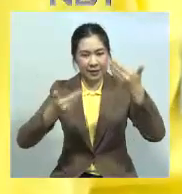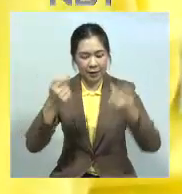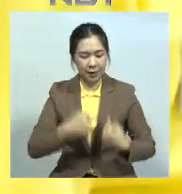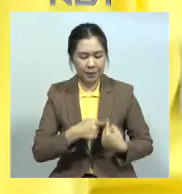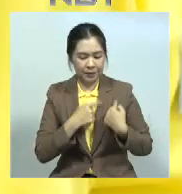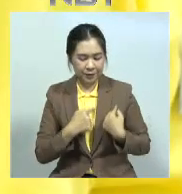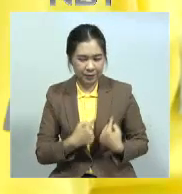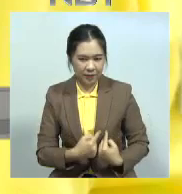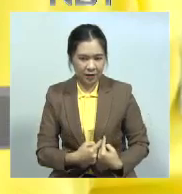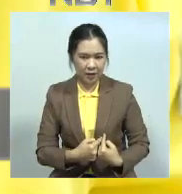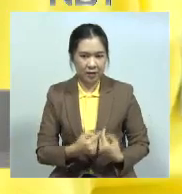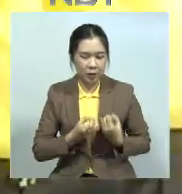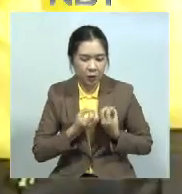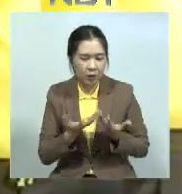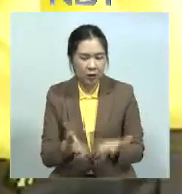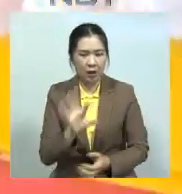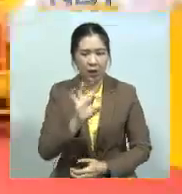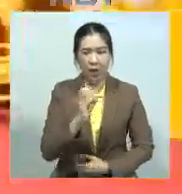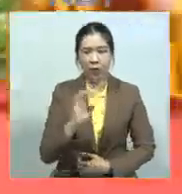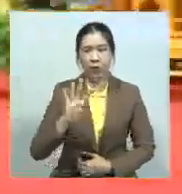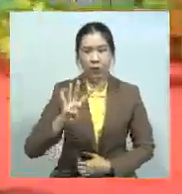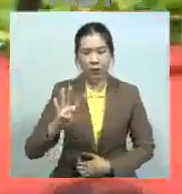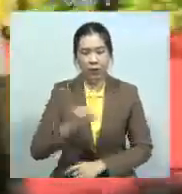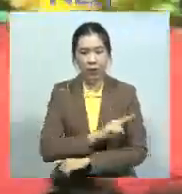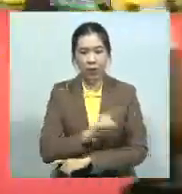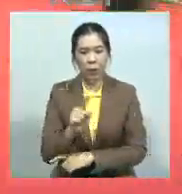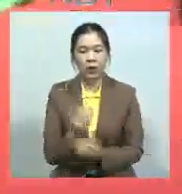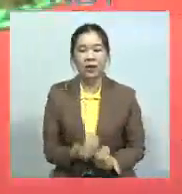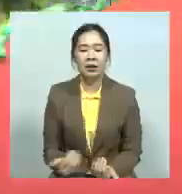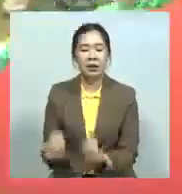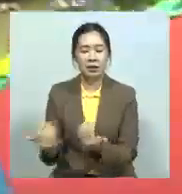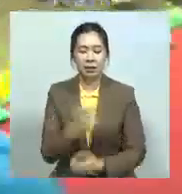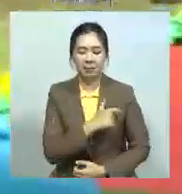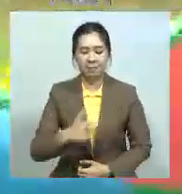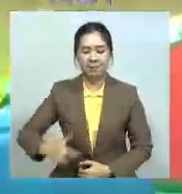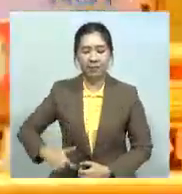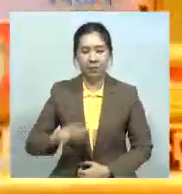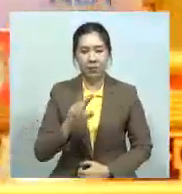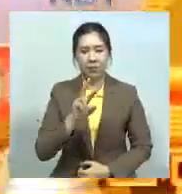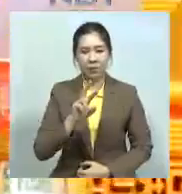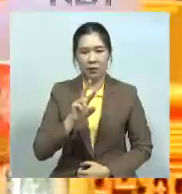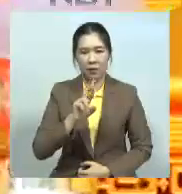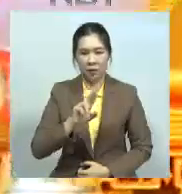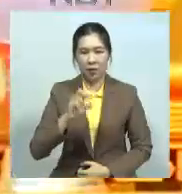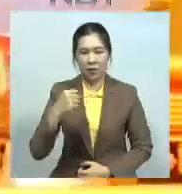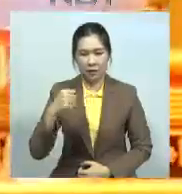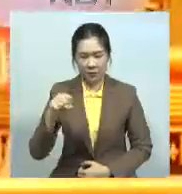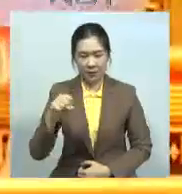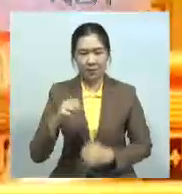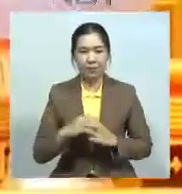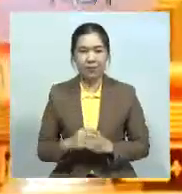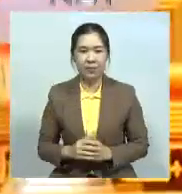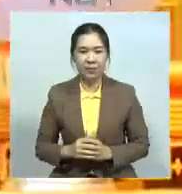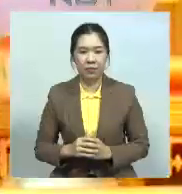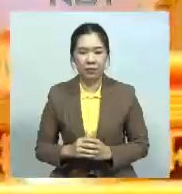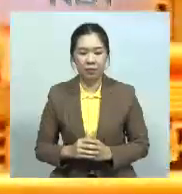าน904วปร.เฉลิมพระเกียรติเนื่องในโอกาสวันเฉลิมพระชนมพรรษาพระบาทสมเด็จพระเจ้าอยู่หัวโดยนายกรัฐมนตรีร่ว